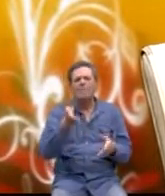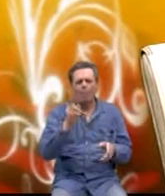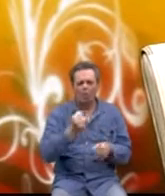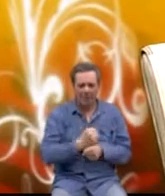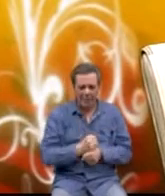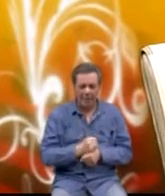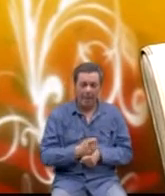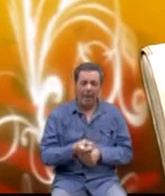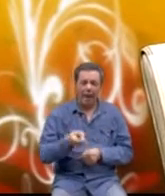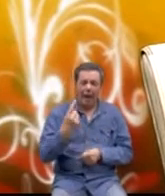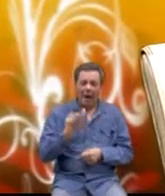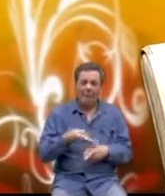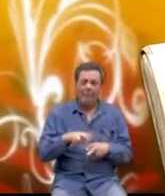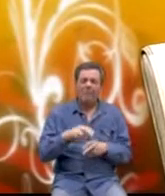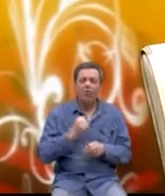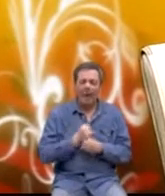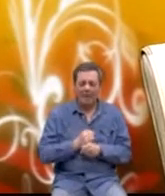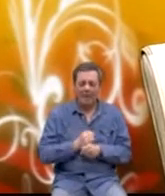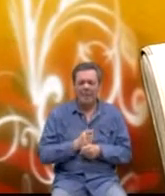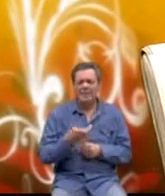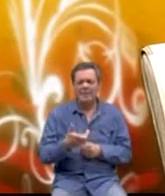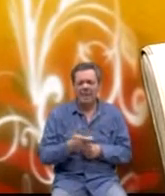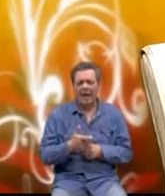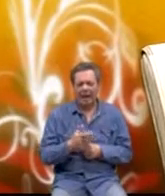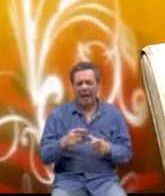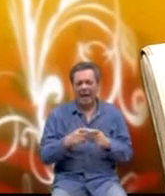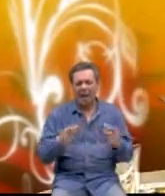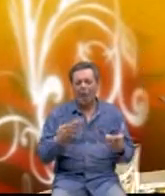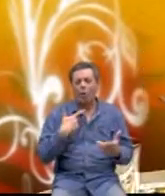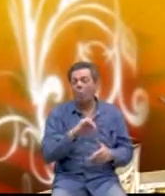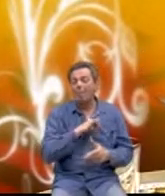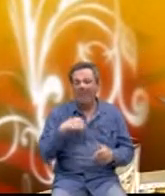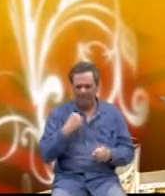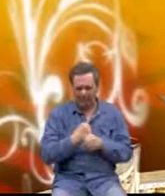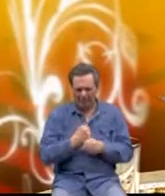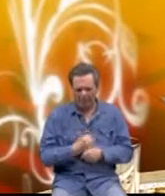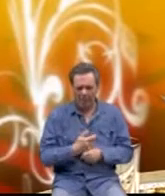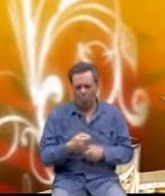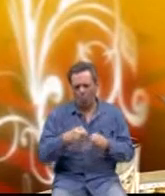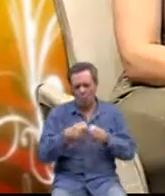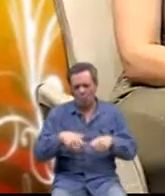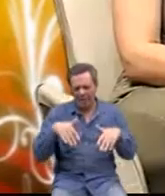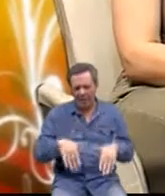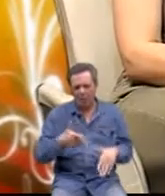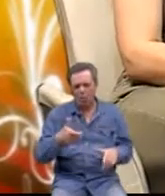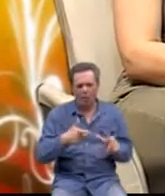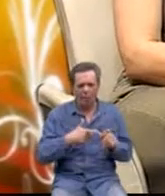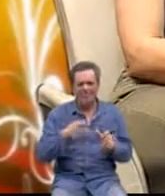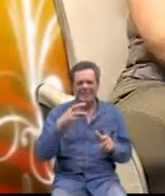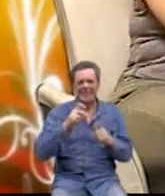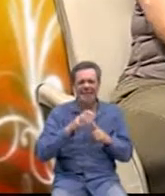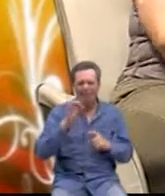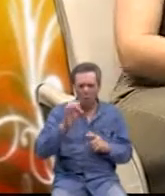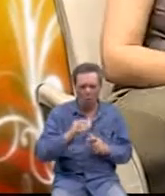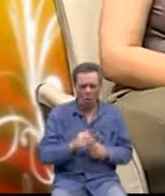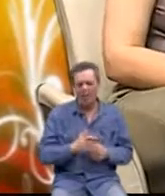raditi. Međutim, najviše radimo sa asocijativnim kartama koje smo mi sami izradili zapravo u Drzi igra i one se zovu SEDO i